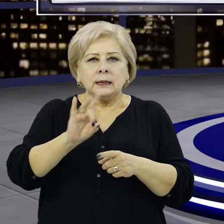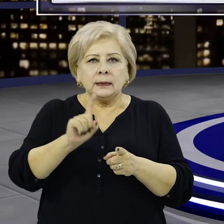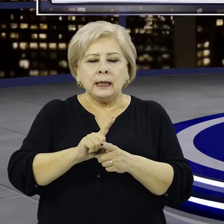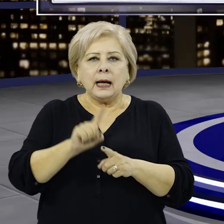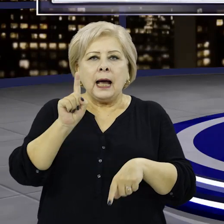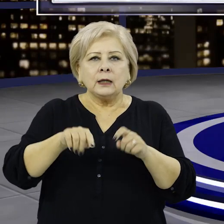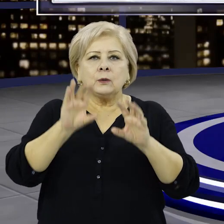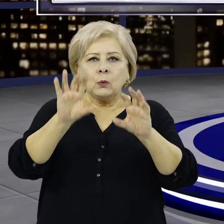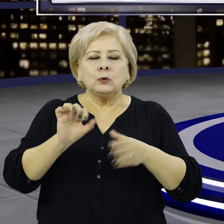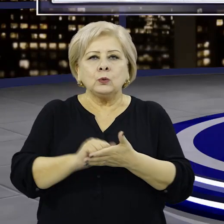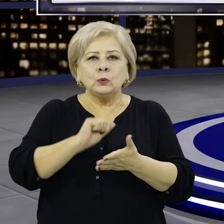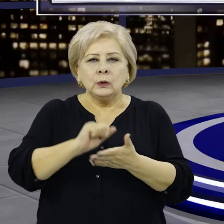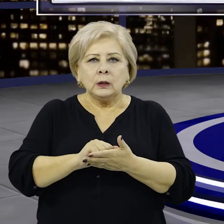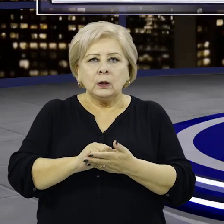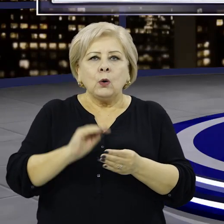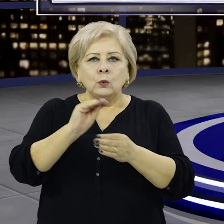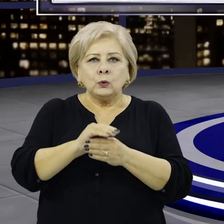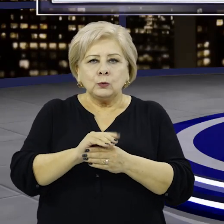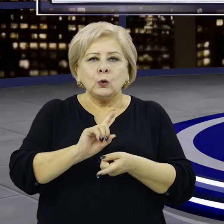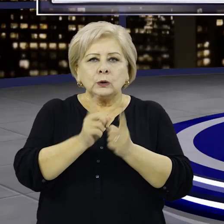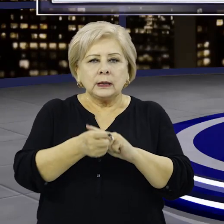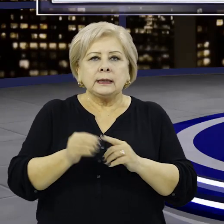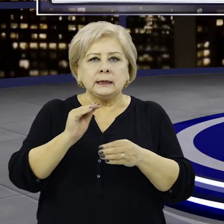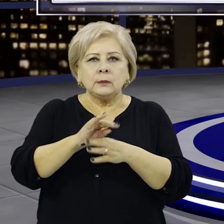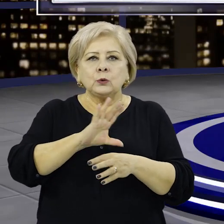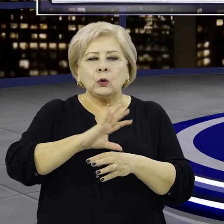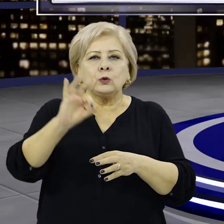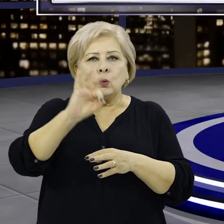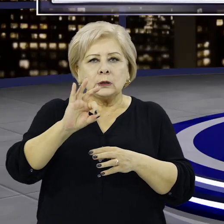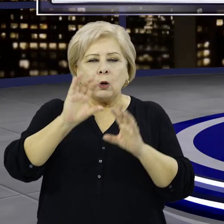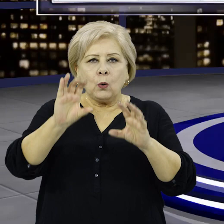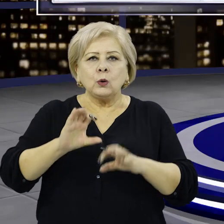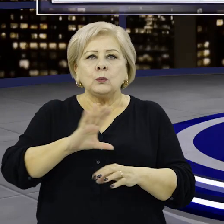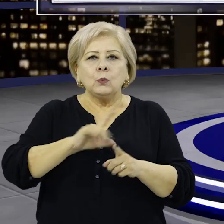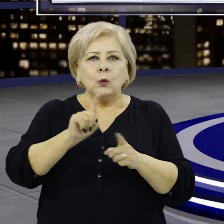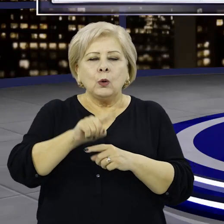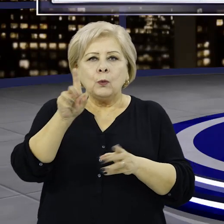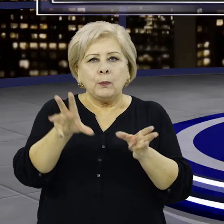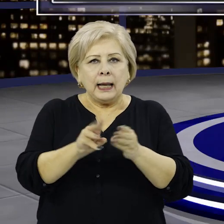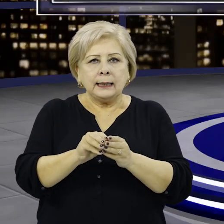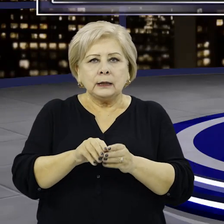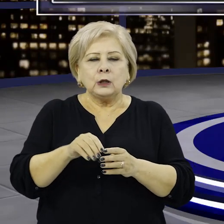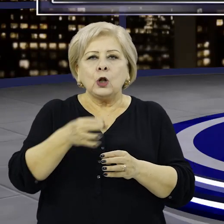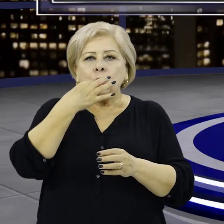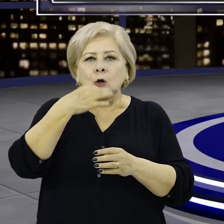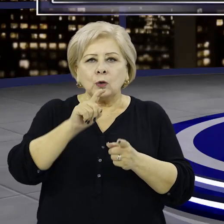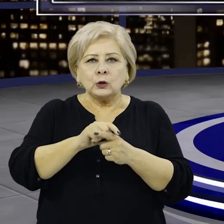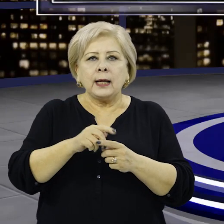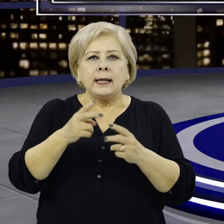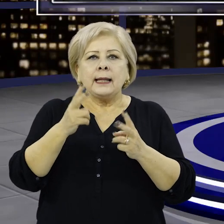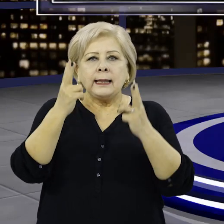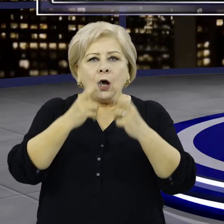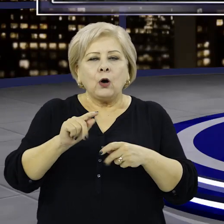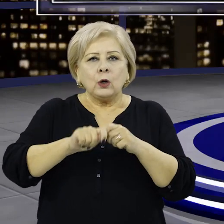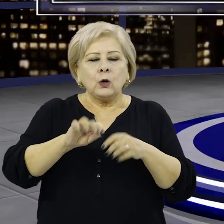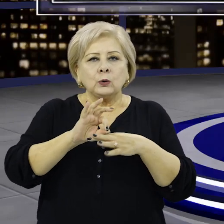Respublikasining ayrim qonun hujjatlariga qo'shimcha va o'zgartirishlar kiritish to'g'risidagi qonun bo'lib, u bilan dorilar ustida tadqiqot